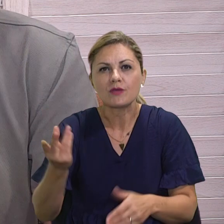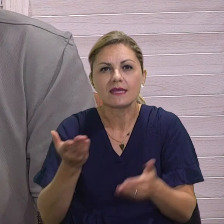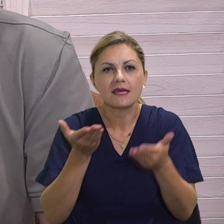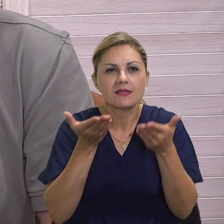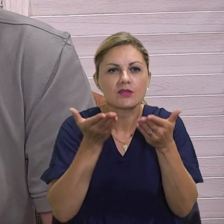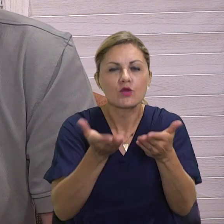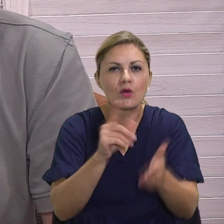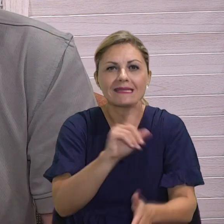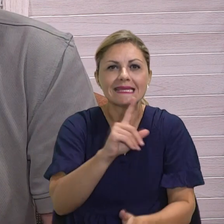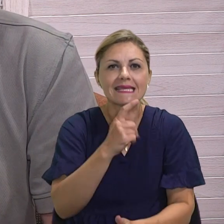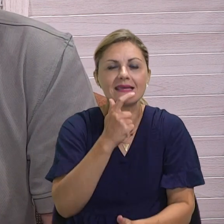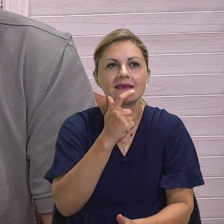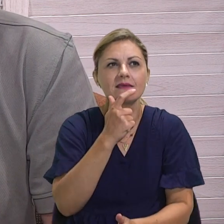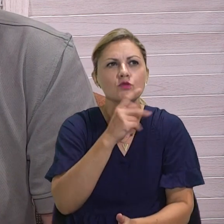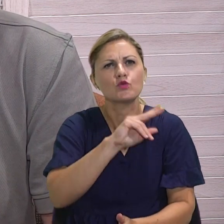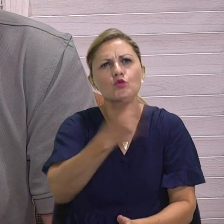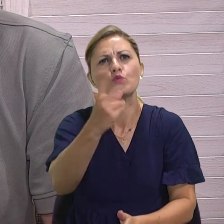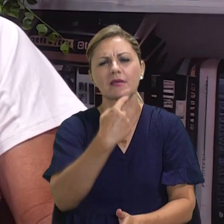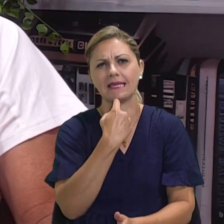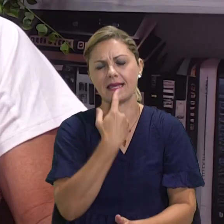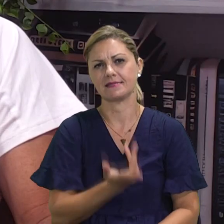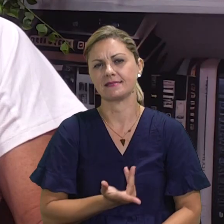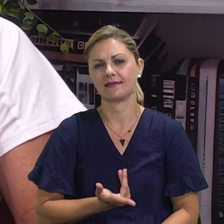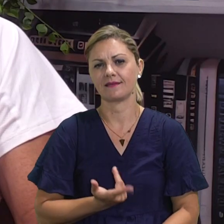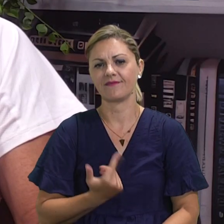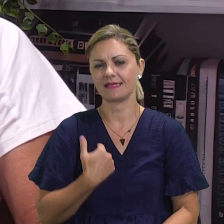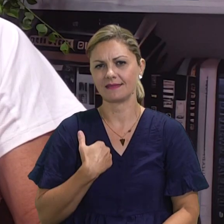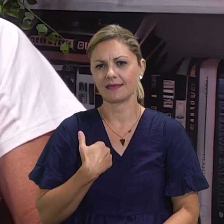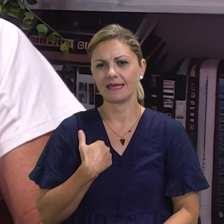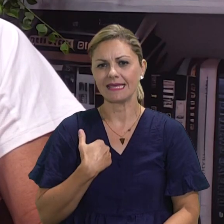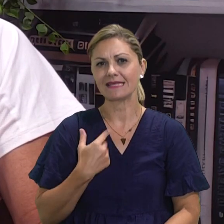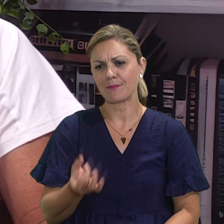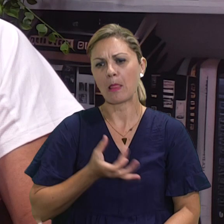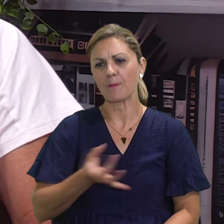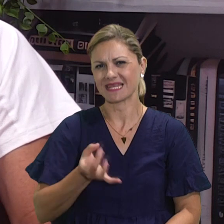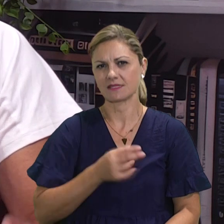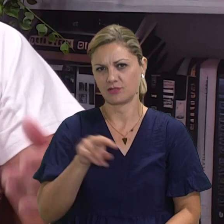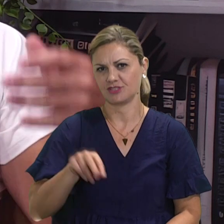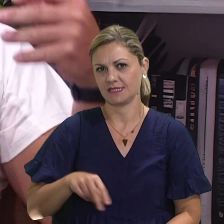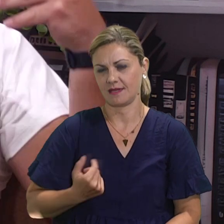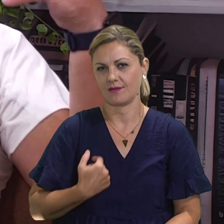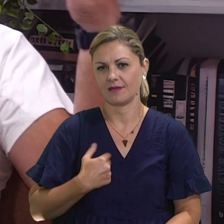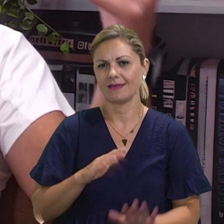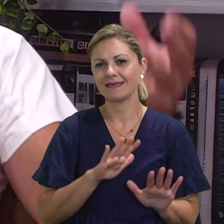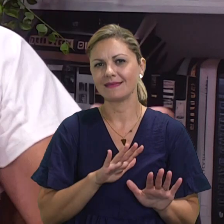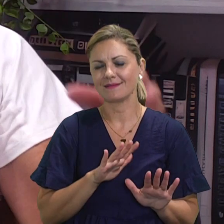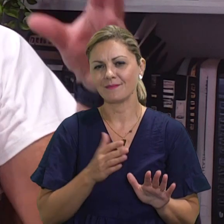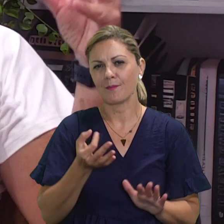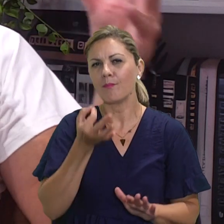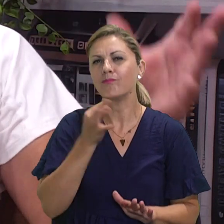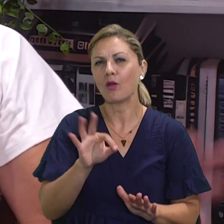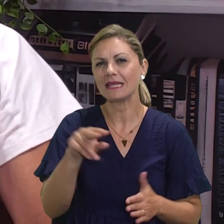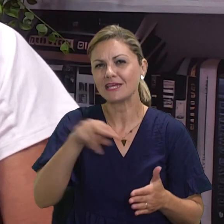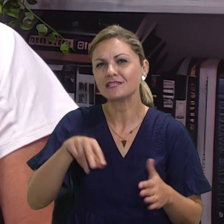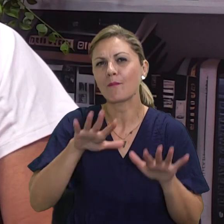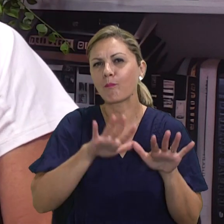jezik? Ma, ja sam sad to malo i brzo i čita radi ograničenog vremena emisije, inače kad se to uvati malo zraka, pa onda